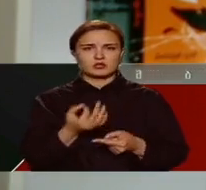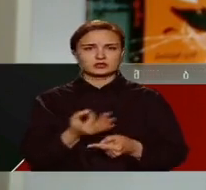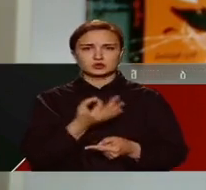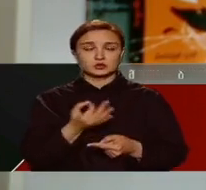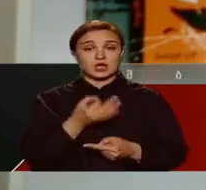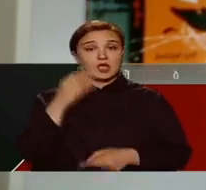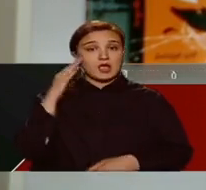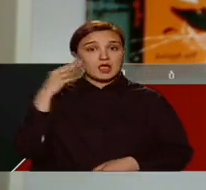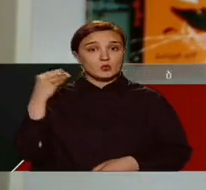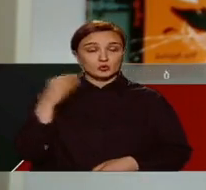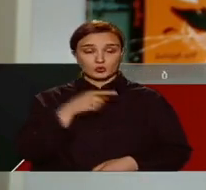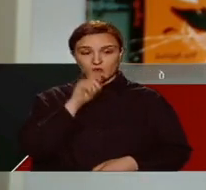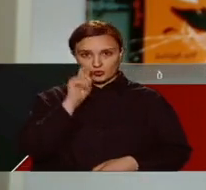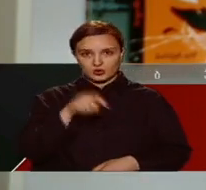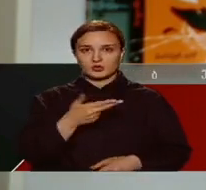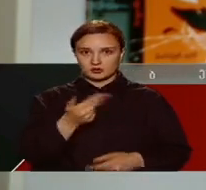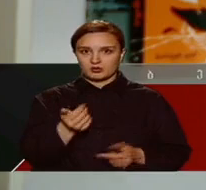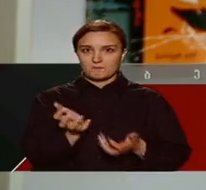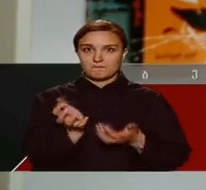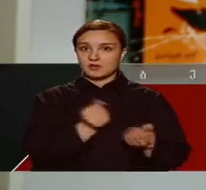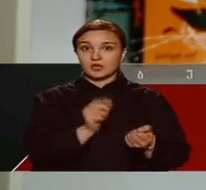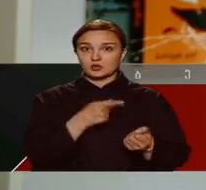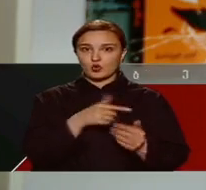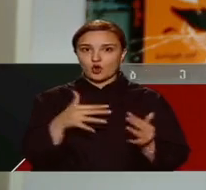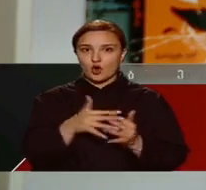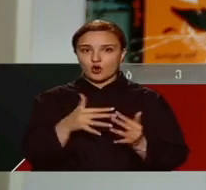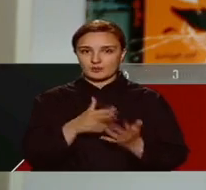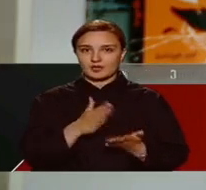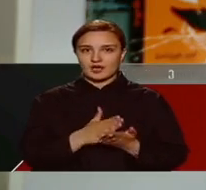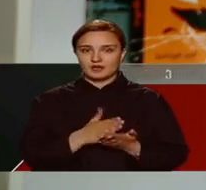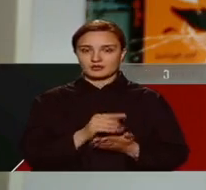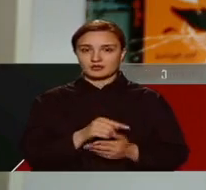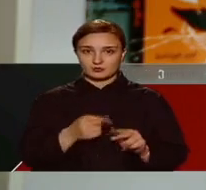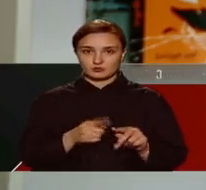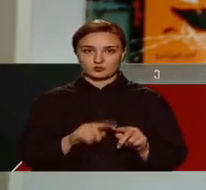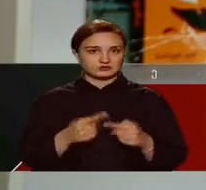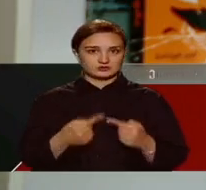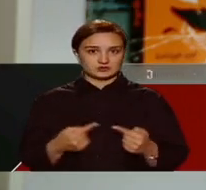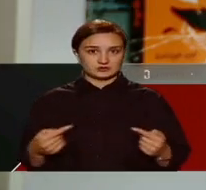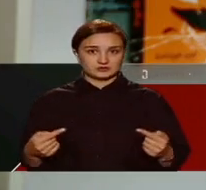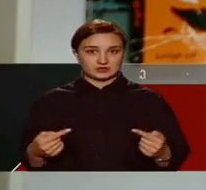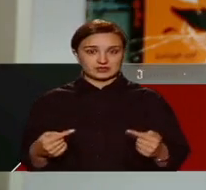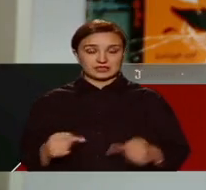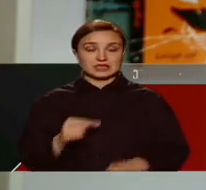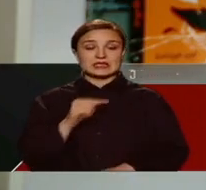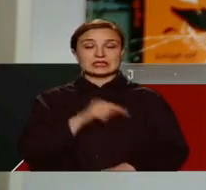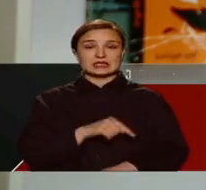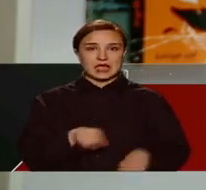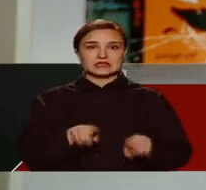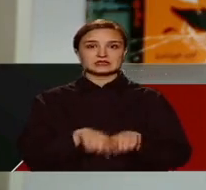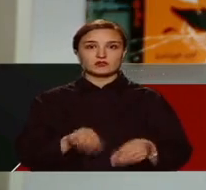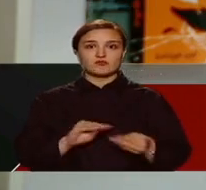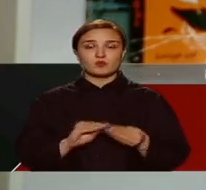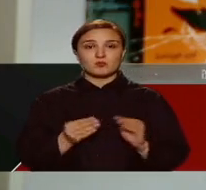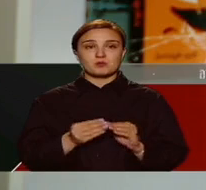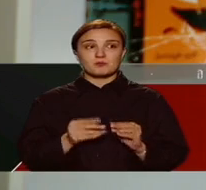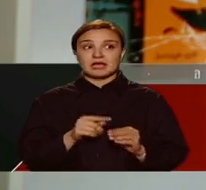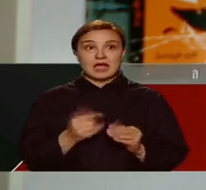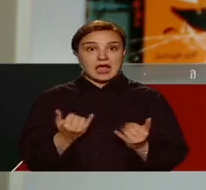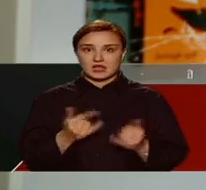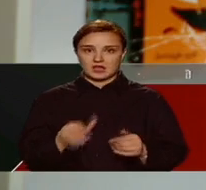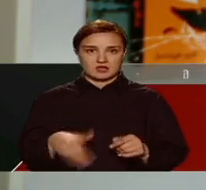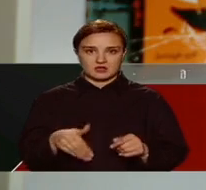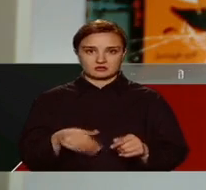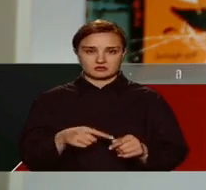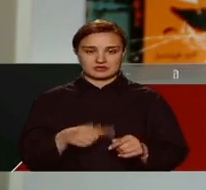მოლდოველები მიიღეს, იმიტომ რომ იქ ომია, გარკვეული პირობებით და ასე შემდეგ. Და იქ ასეთი პრობლემები ამწუთას არ დგას,